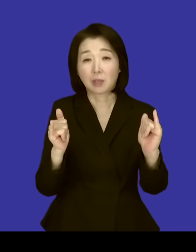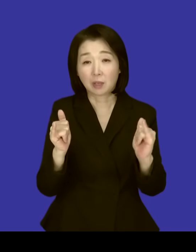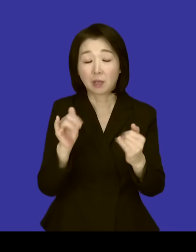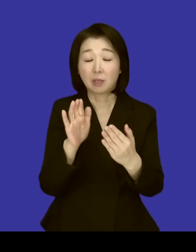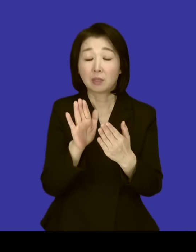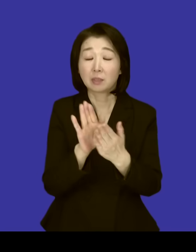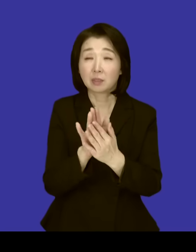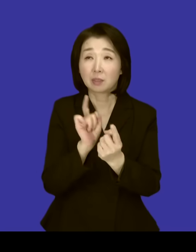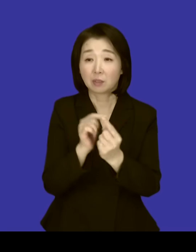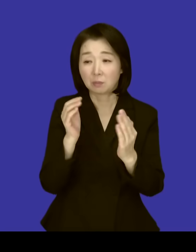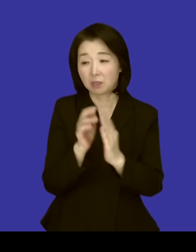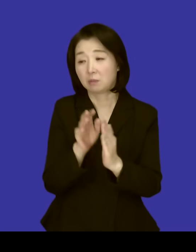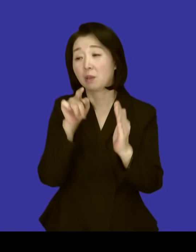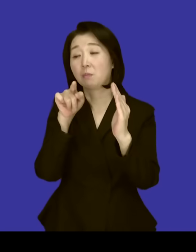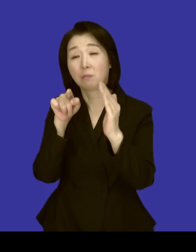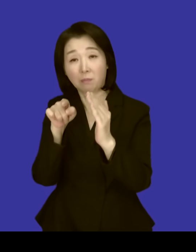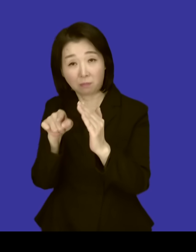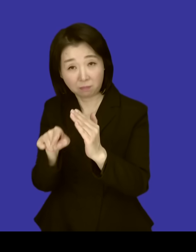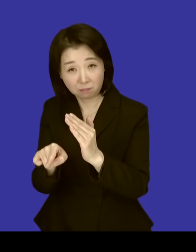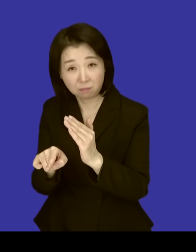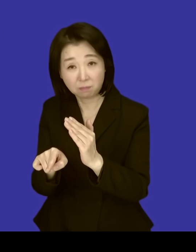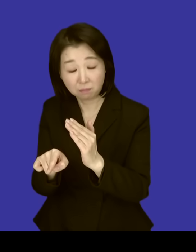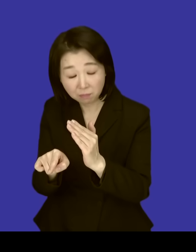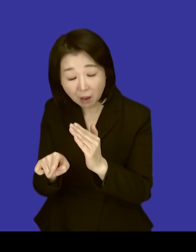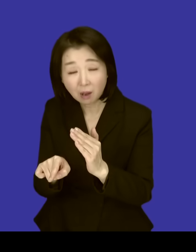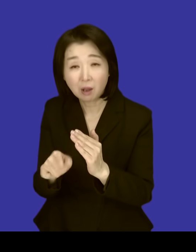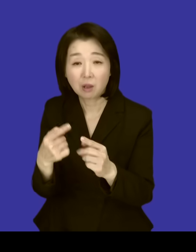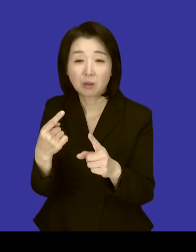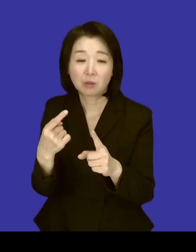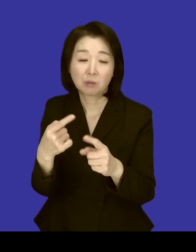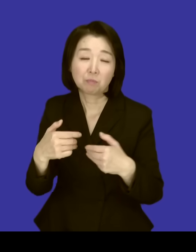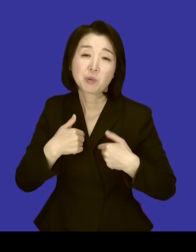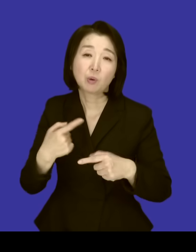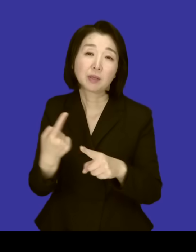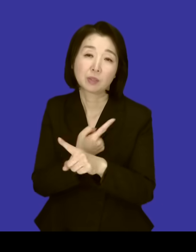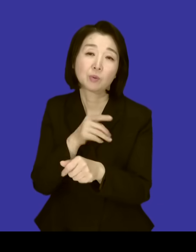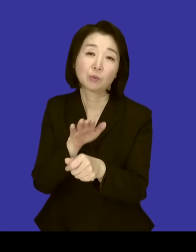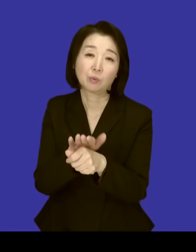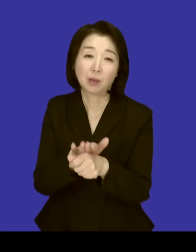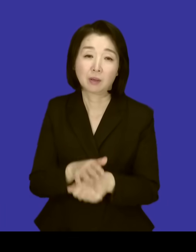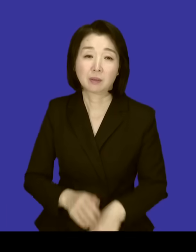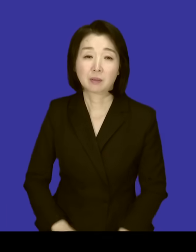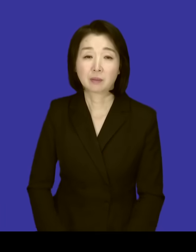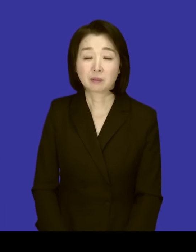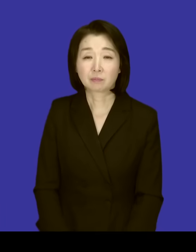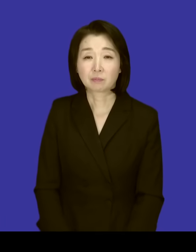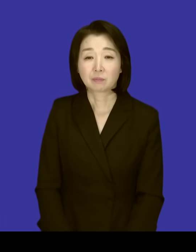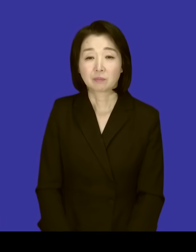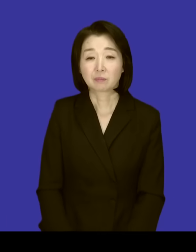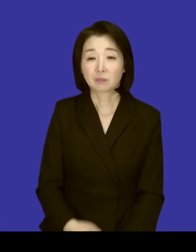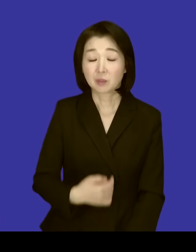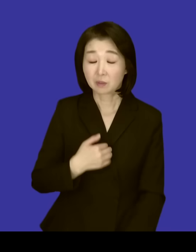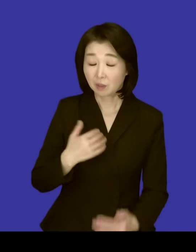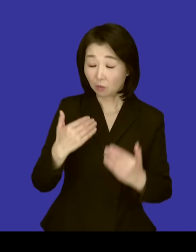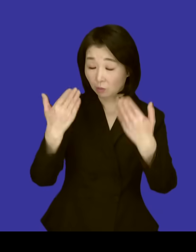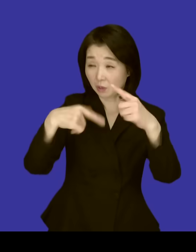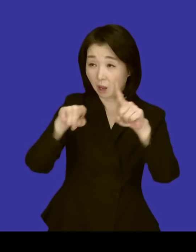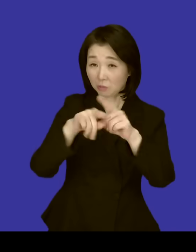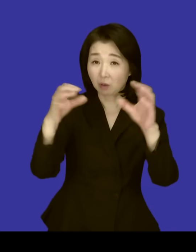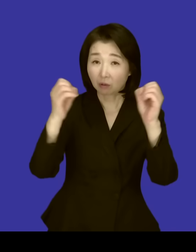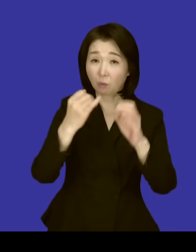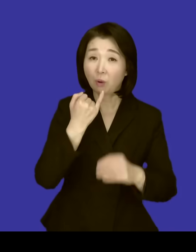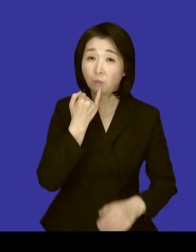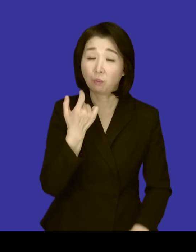직접 집에 방문을 해서 필요한 처치들을 해줄 수가 있거든요. 그래서 아 나는 어르신들과 얘기하는 것도